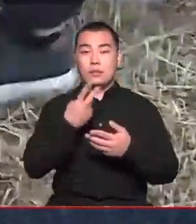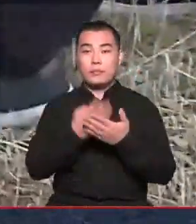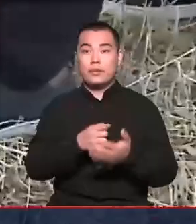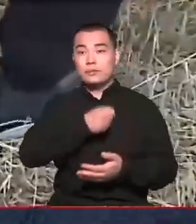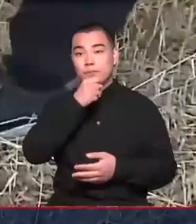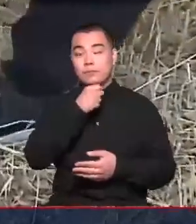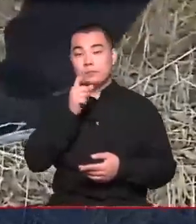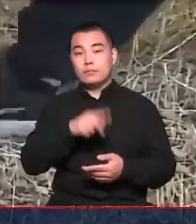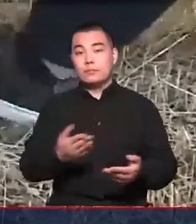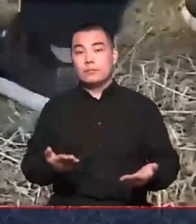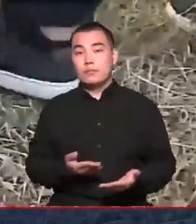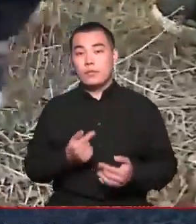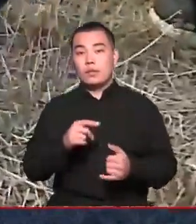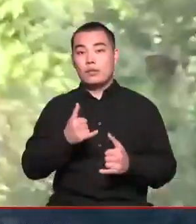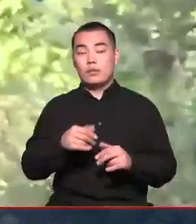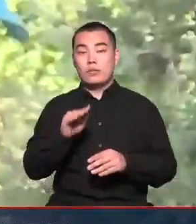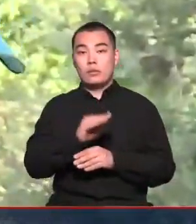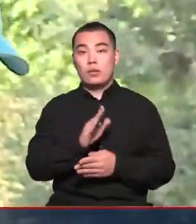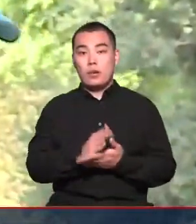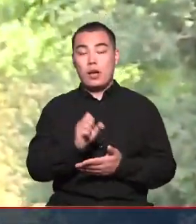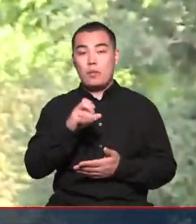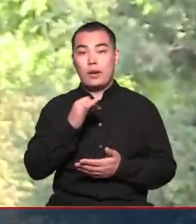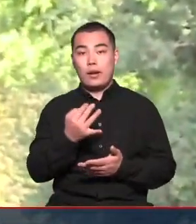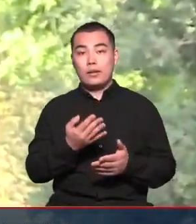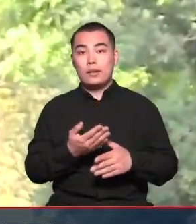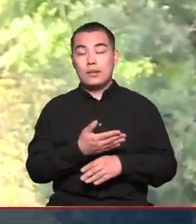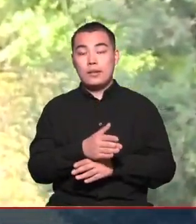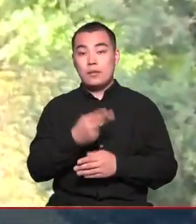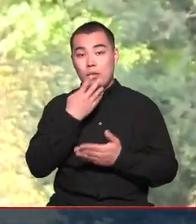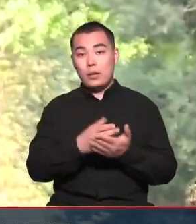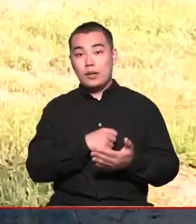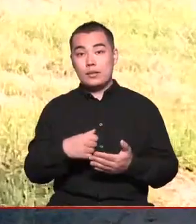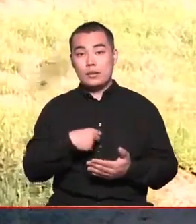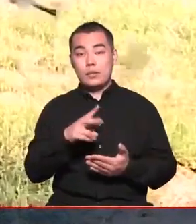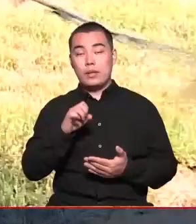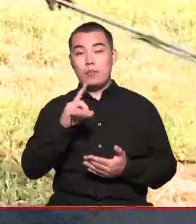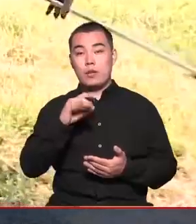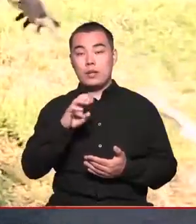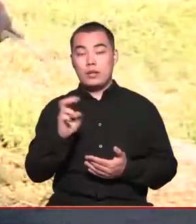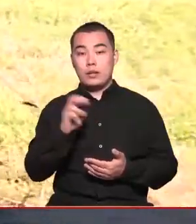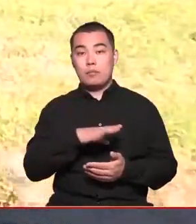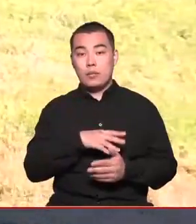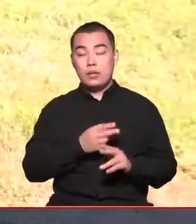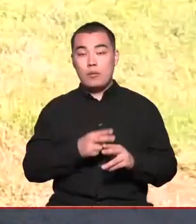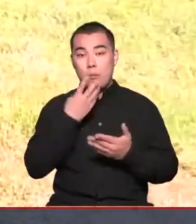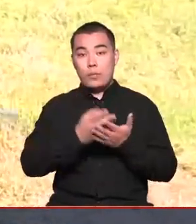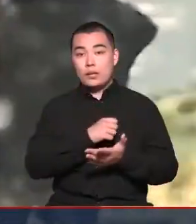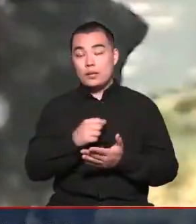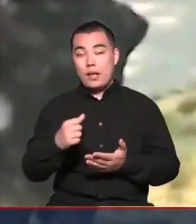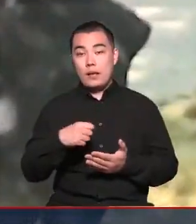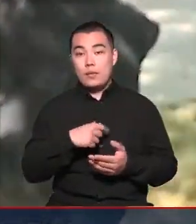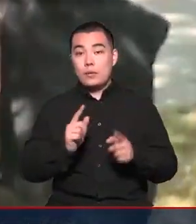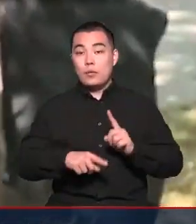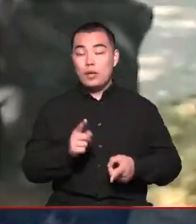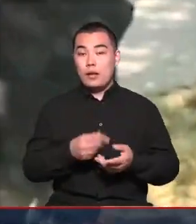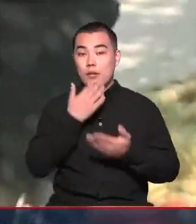жағы да атсалысуда. Рәтбек Амангелдіұлы Абай саябағында өткен тазалық акциясына немересін ерте келген. Өскелең ұрпақтың бойындағы отанға